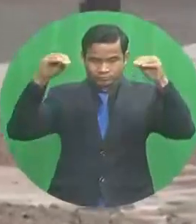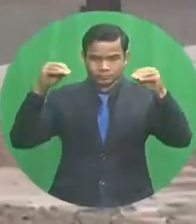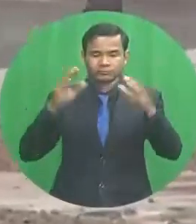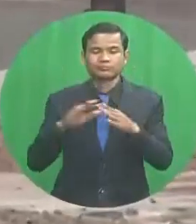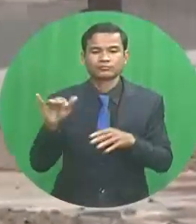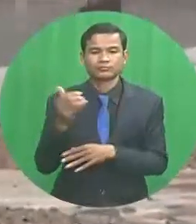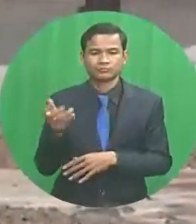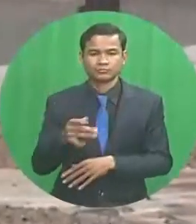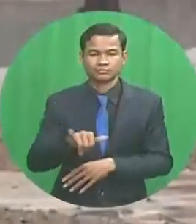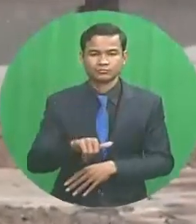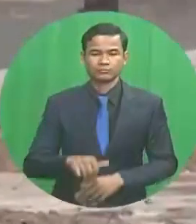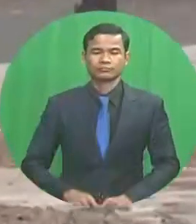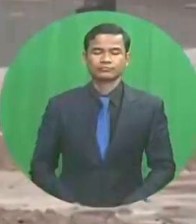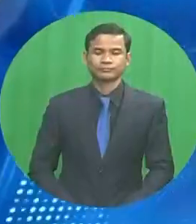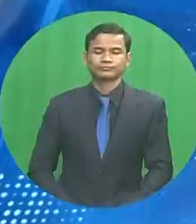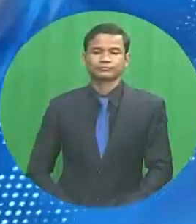ងដែរ